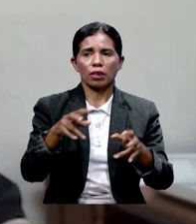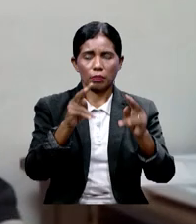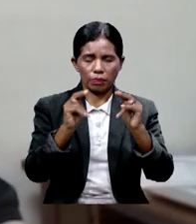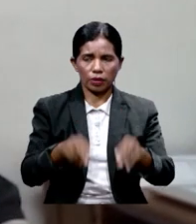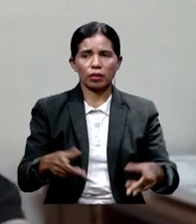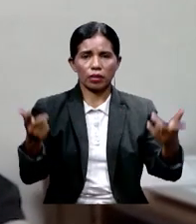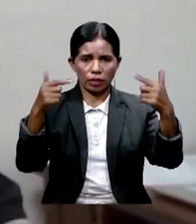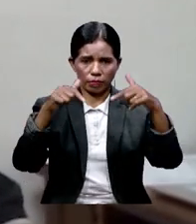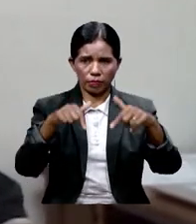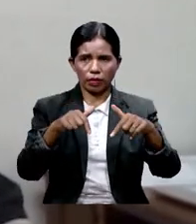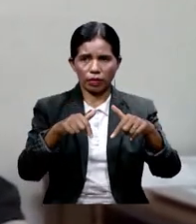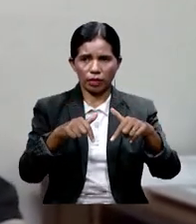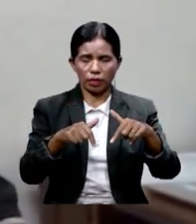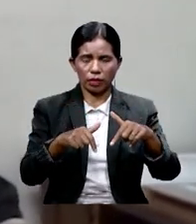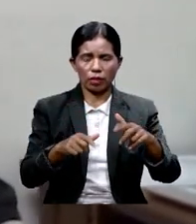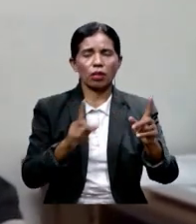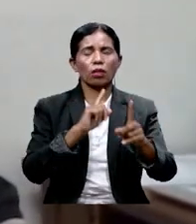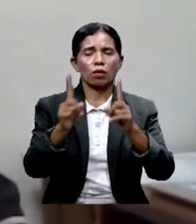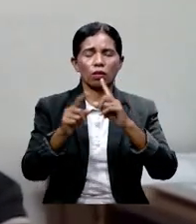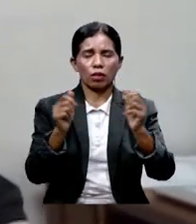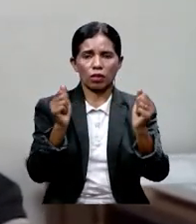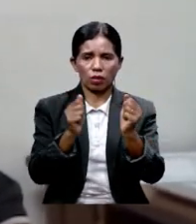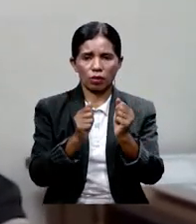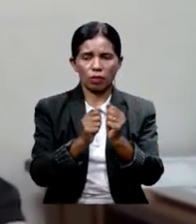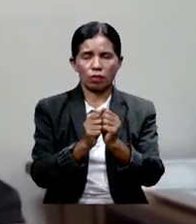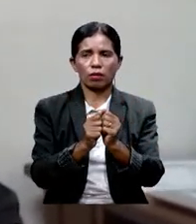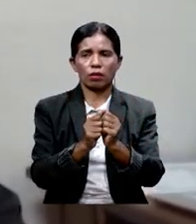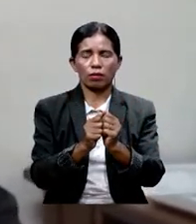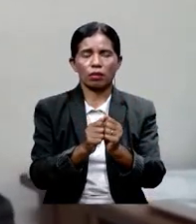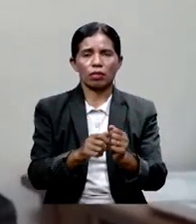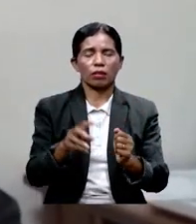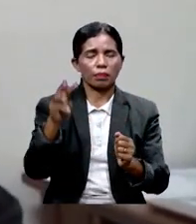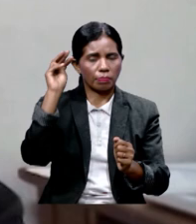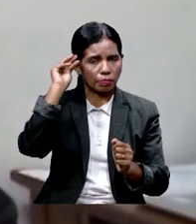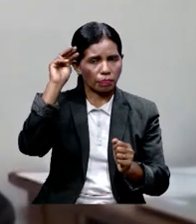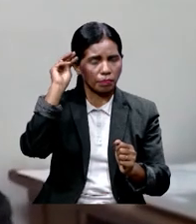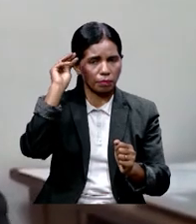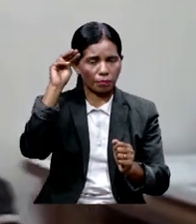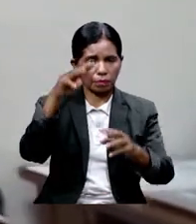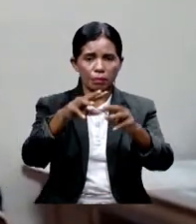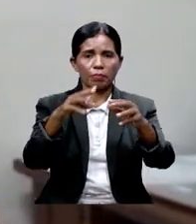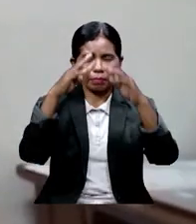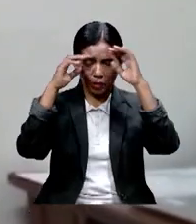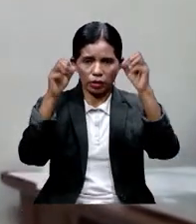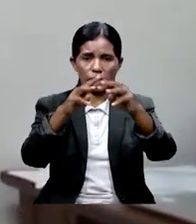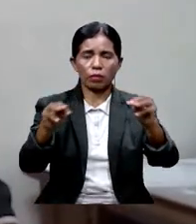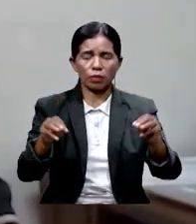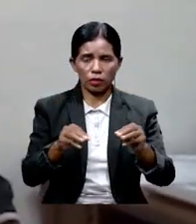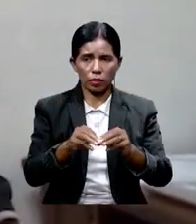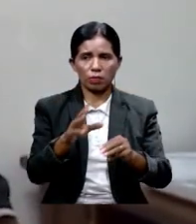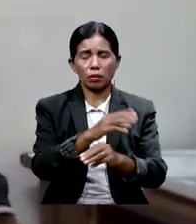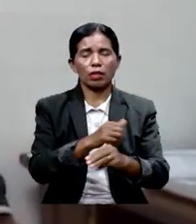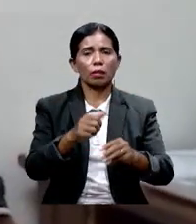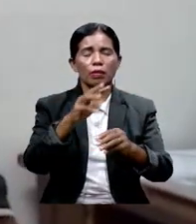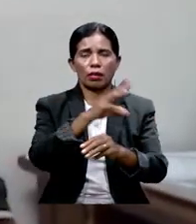a consulta, o sbaglio, o al suo municipio, in cui mos a presente autorità di